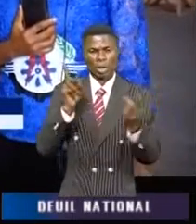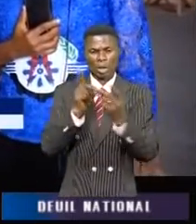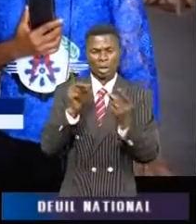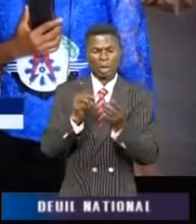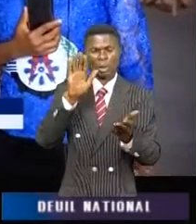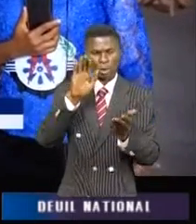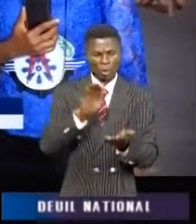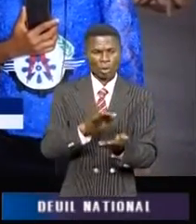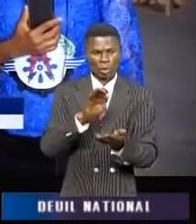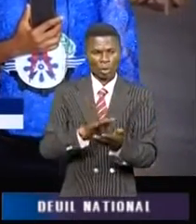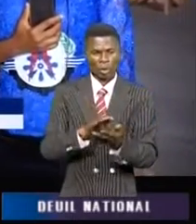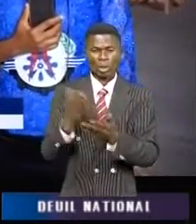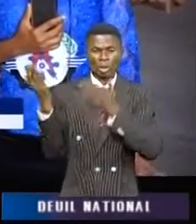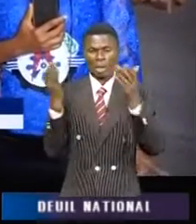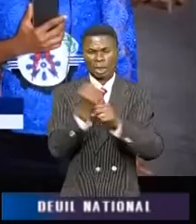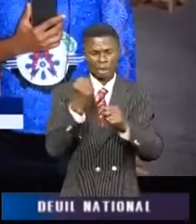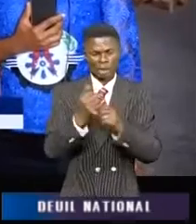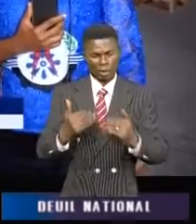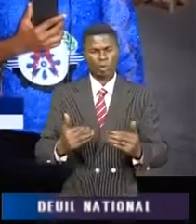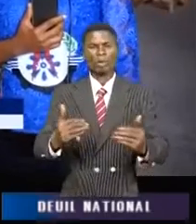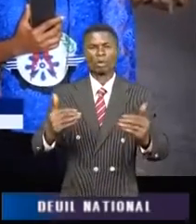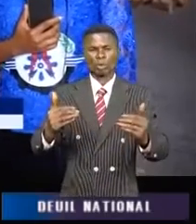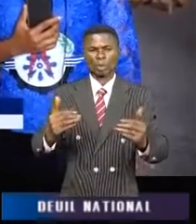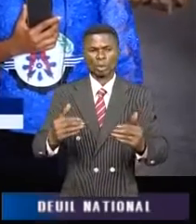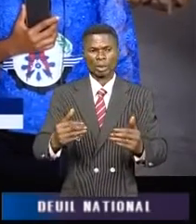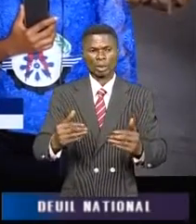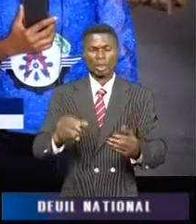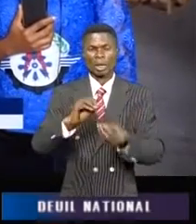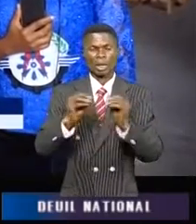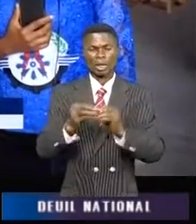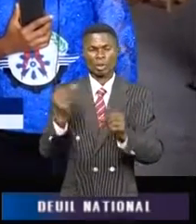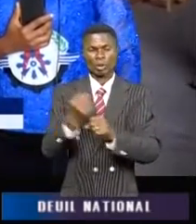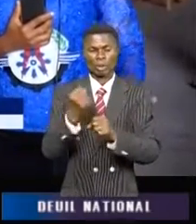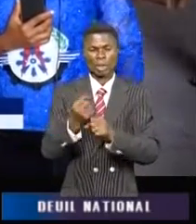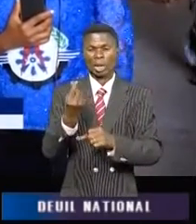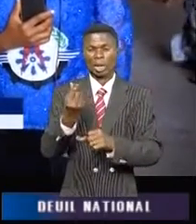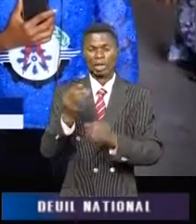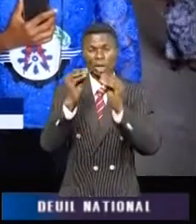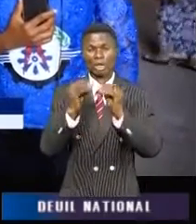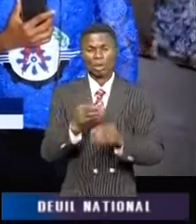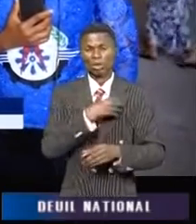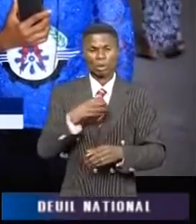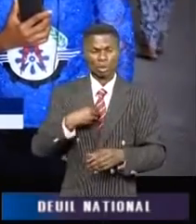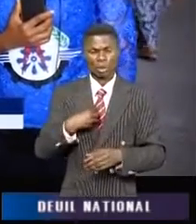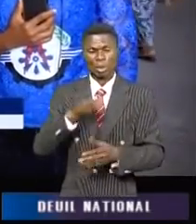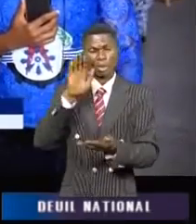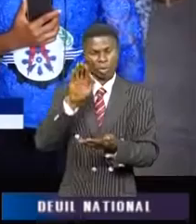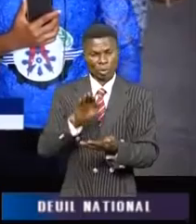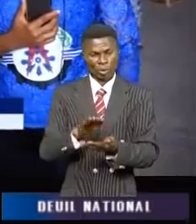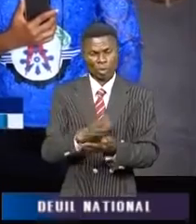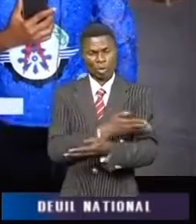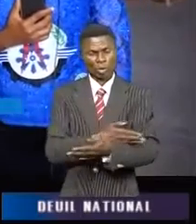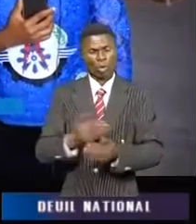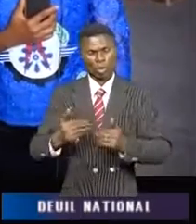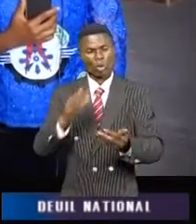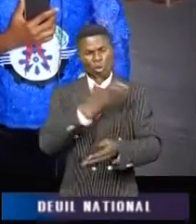diminuer, les affaires doivent continuer. Or, les chiffres d'affaires de ces femmes-là a vraiment sensiblement baissé et continué